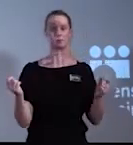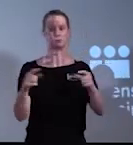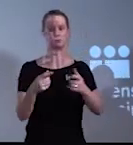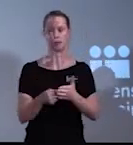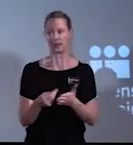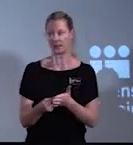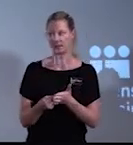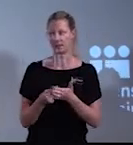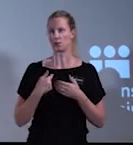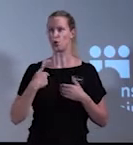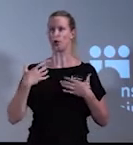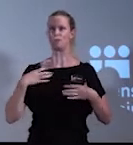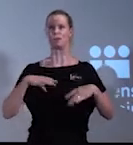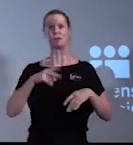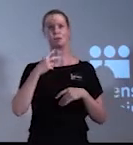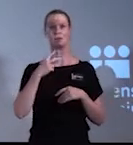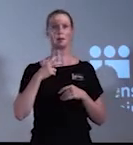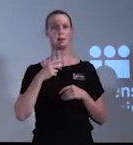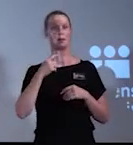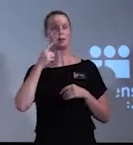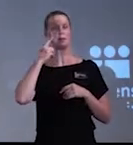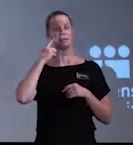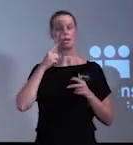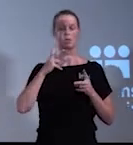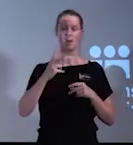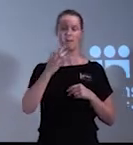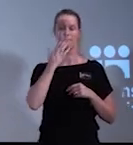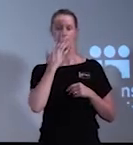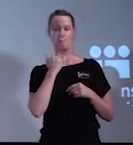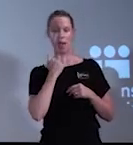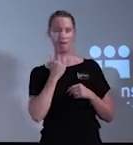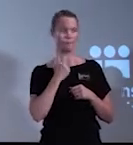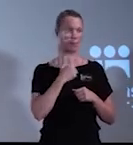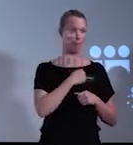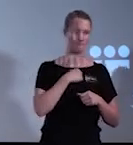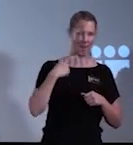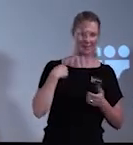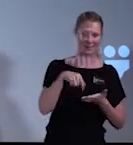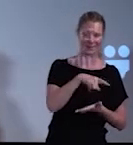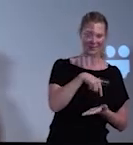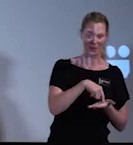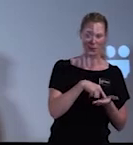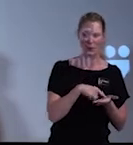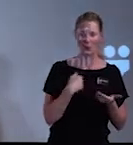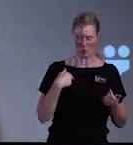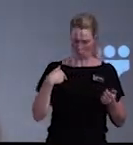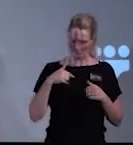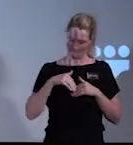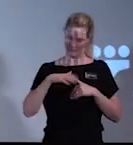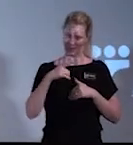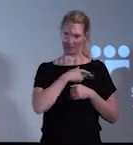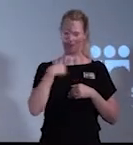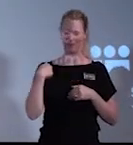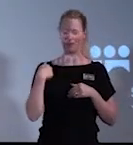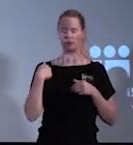att jag vill inte se det som att vem ska liksom vara i maktens centrum. Jag tror att det är, vi